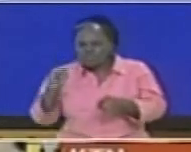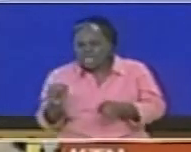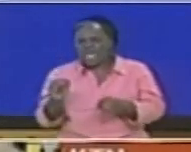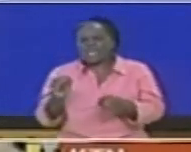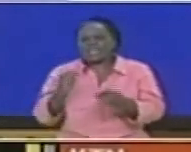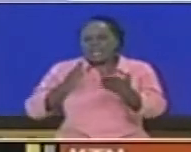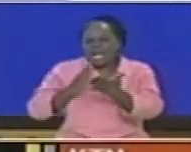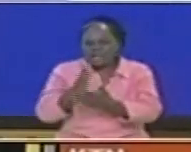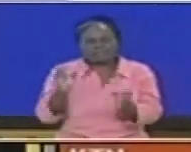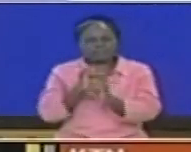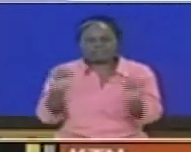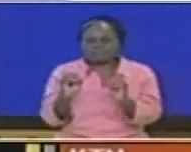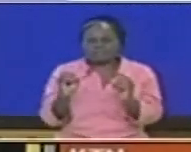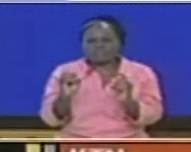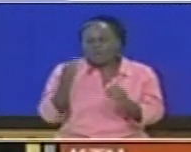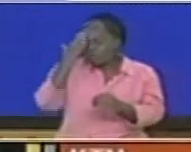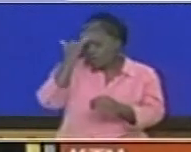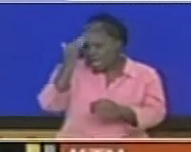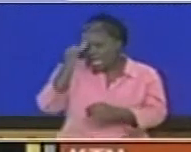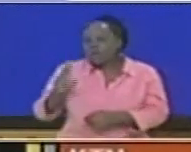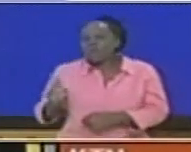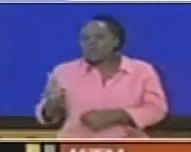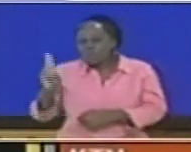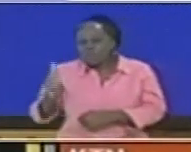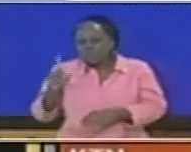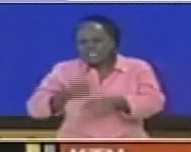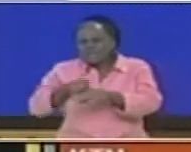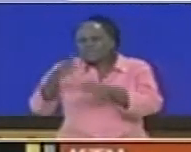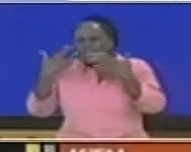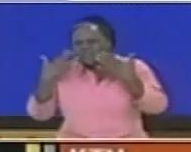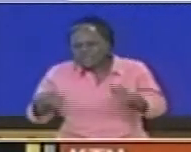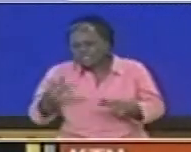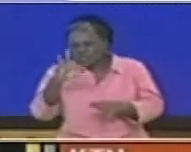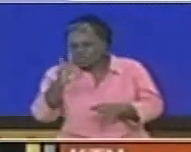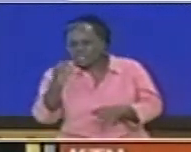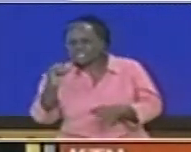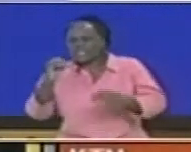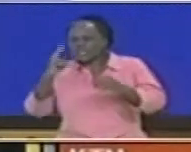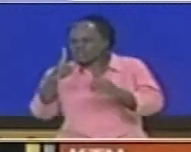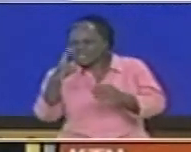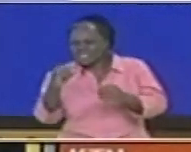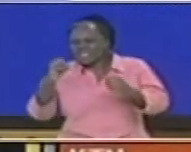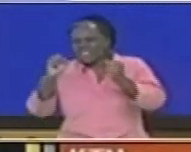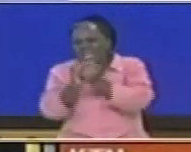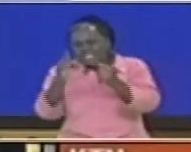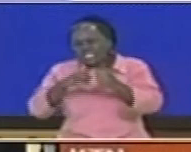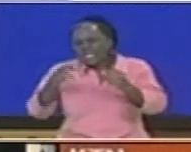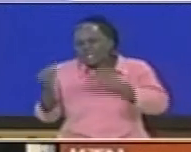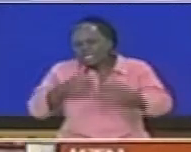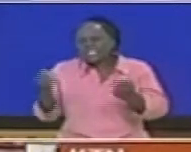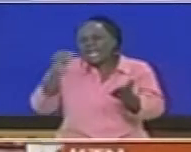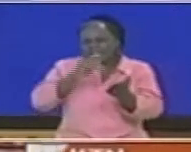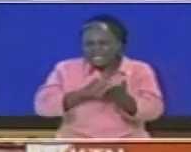kuwa kuna udhabiti. Kwani Rais Kenyatta akimaliza awamu yake mwaka 2018 au kuchaguliwa tena mwaka